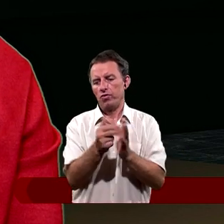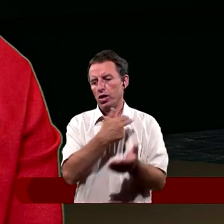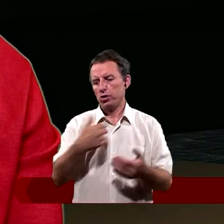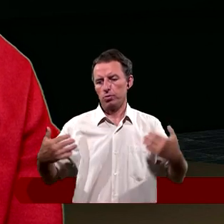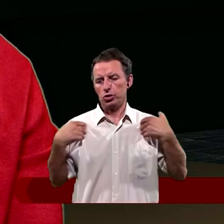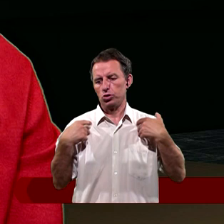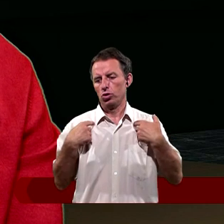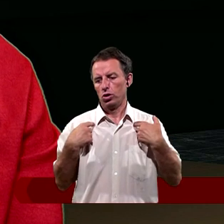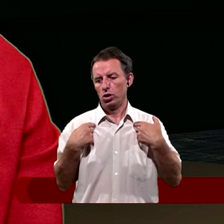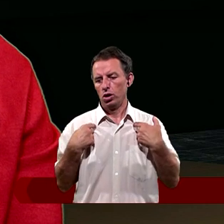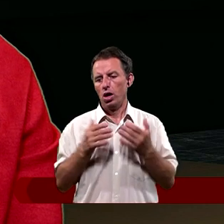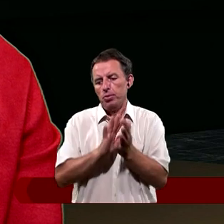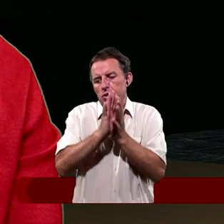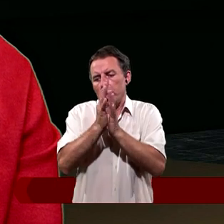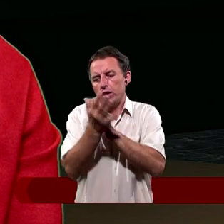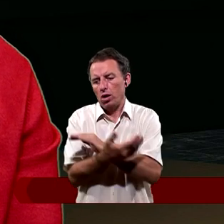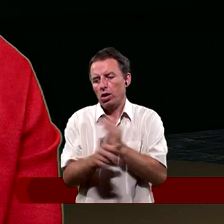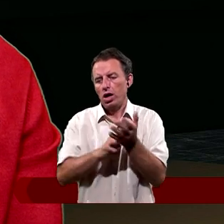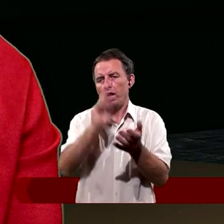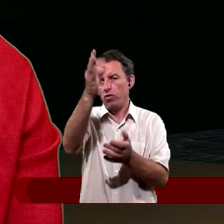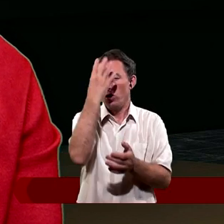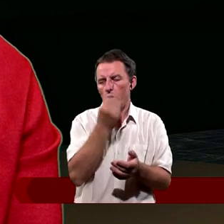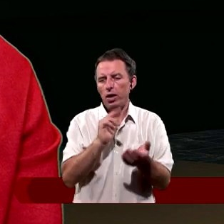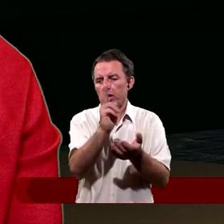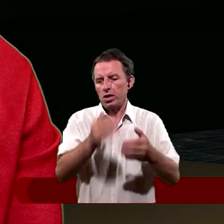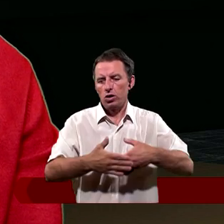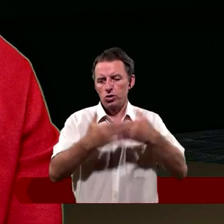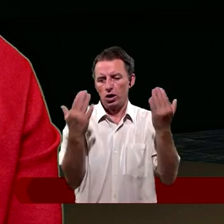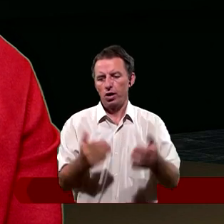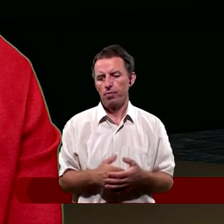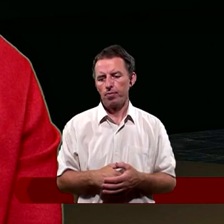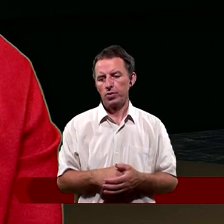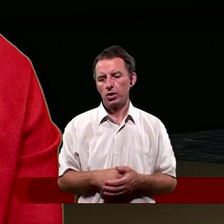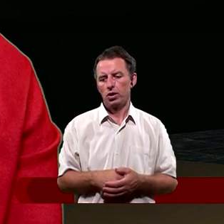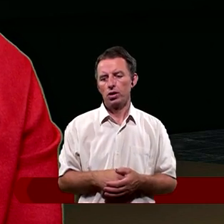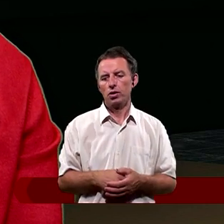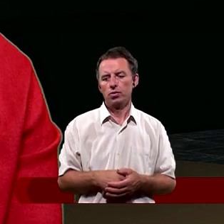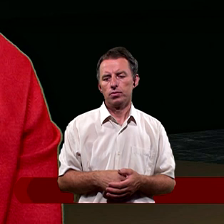życiu, przekształcać się na Twój obraz każdego dnia.